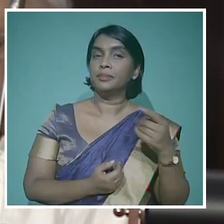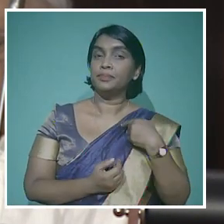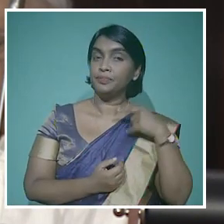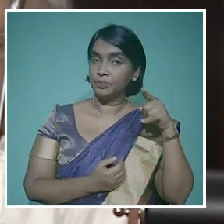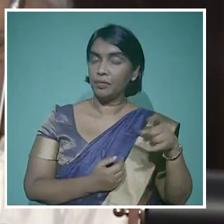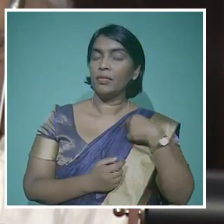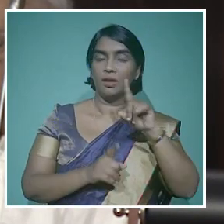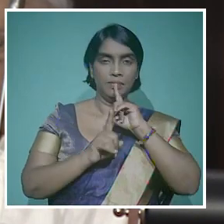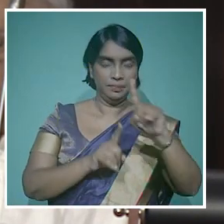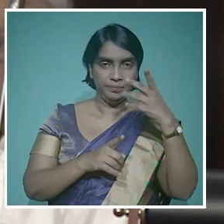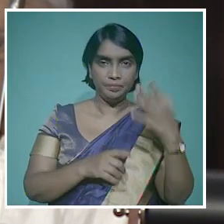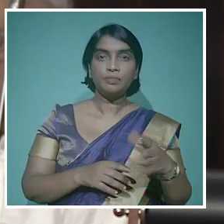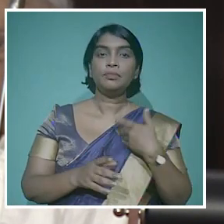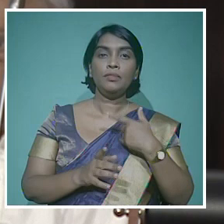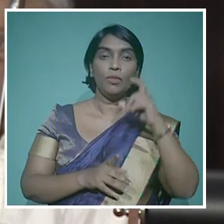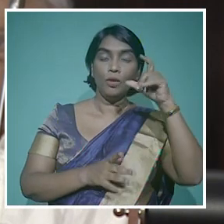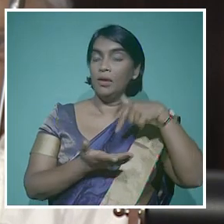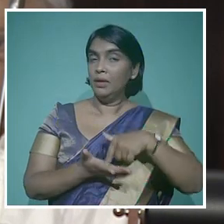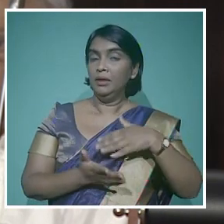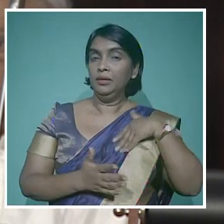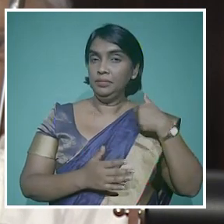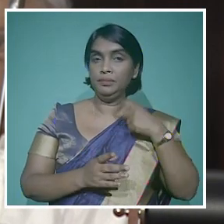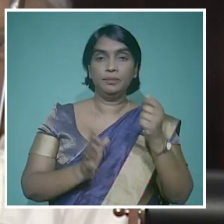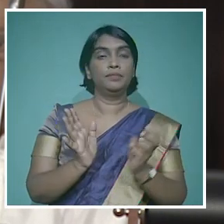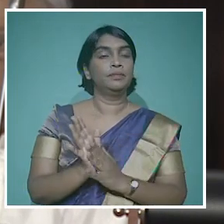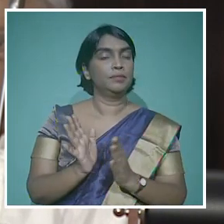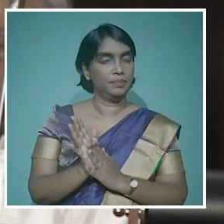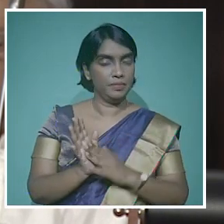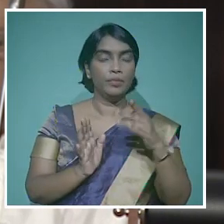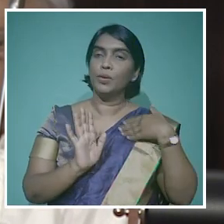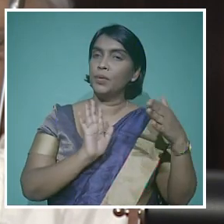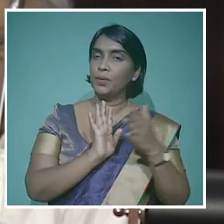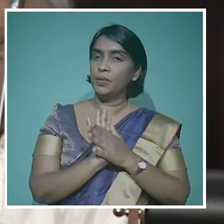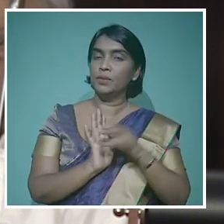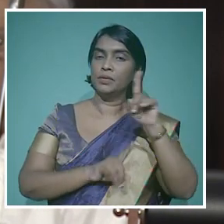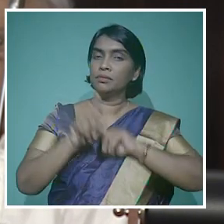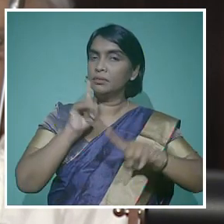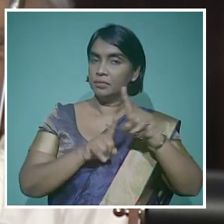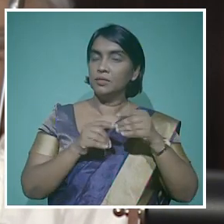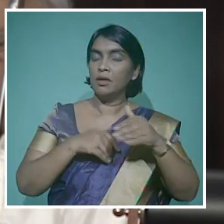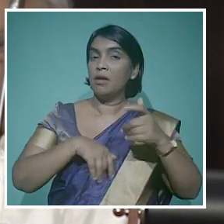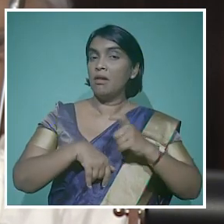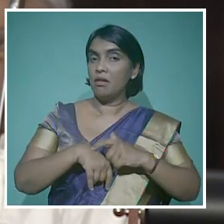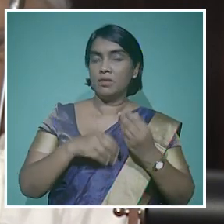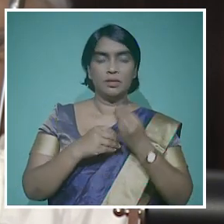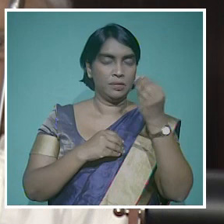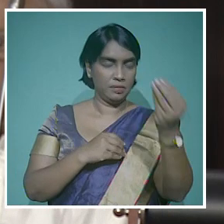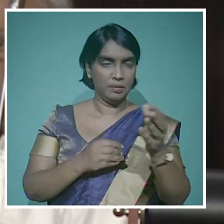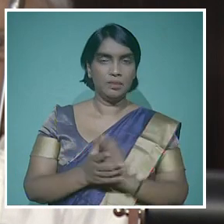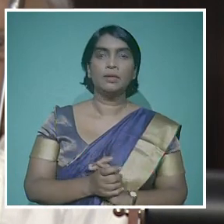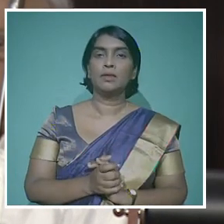එතුමාව දැනුවත් කරා. මහකොළඹ ආර්ථික කොමිසමේ නිලධාරීන් සමගත් සාකච්ඡා කරන්නට එතුමාට අවස්ථා සලසා දුන්නා.